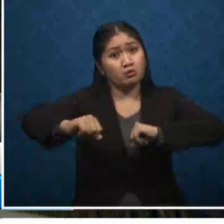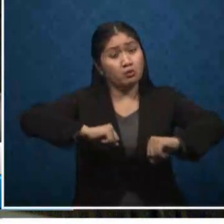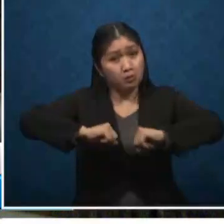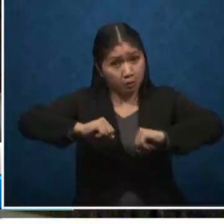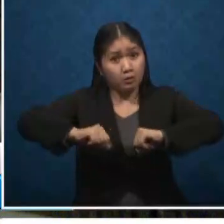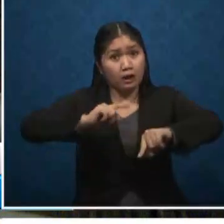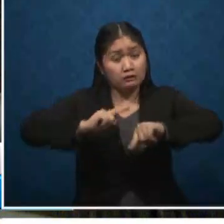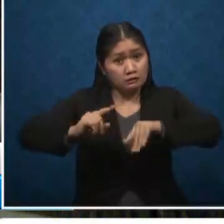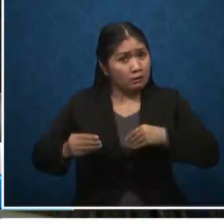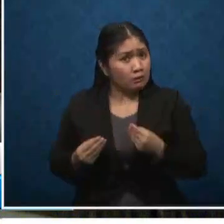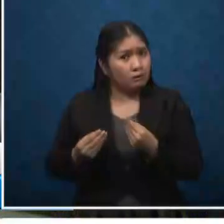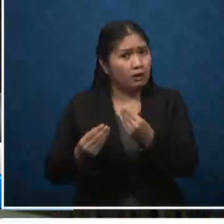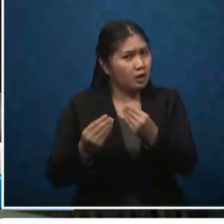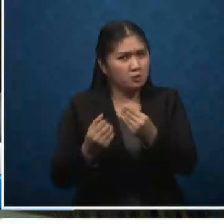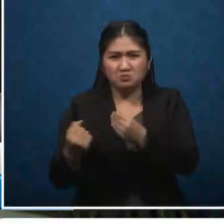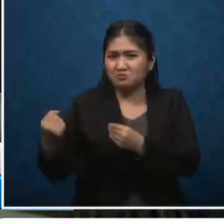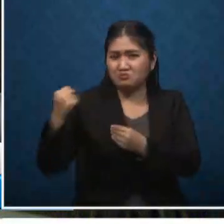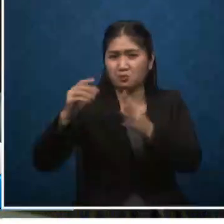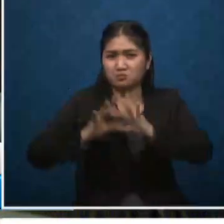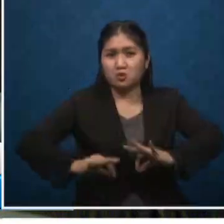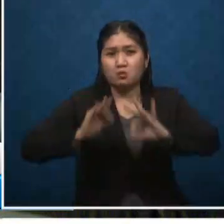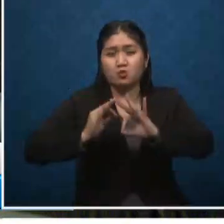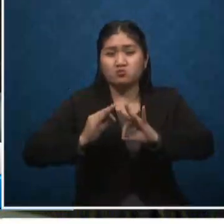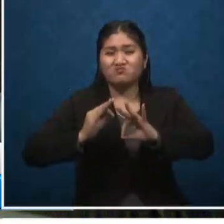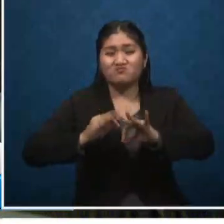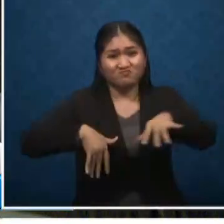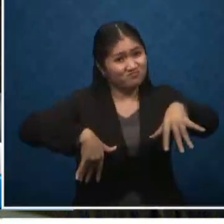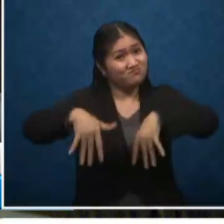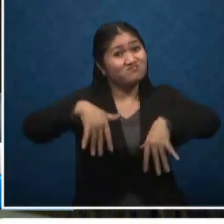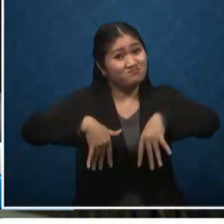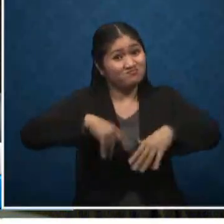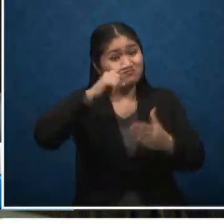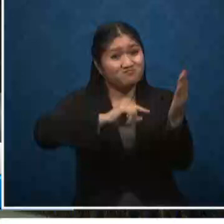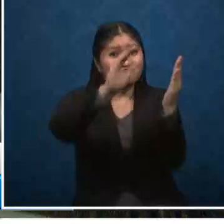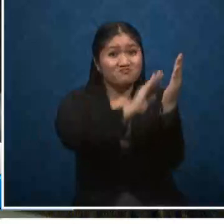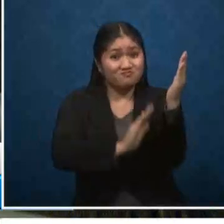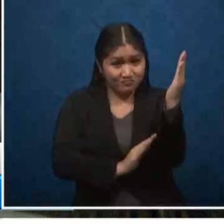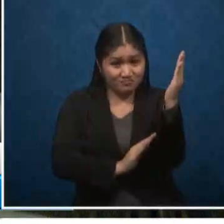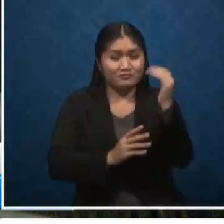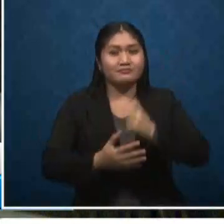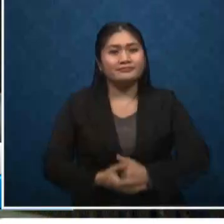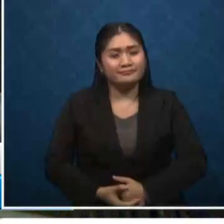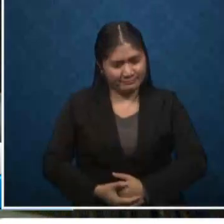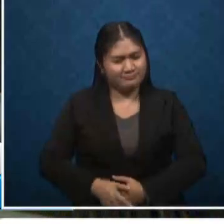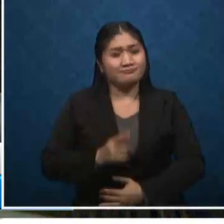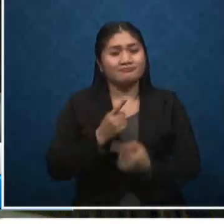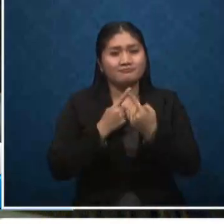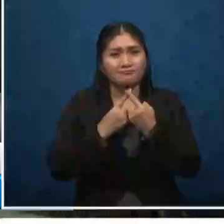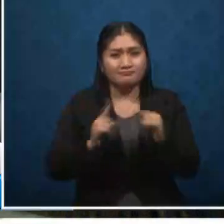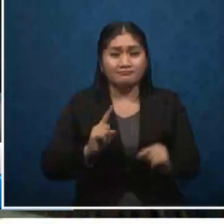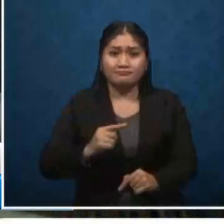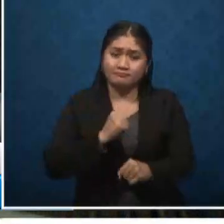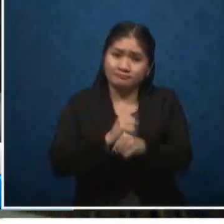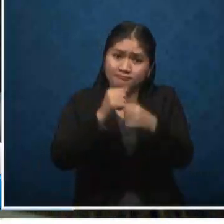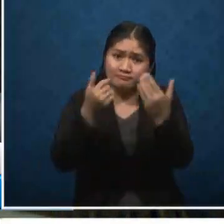นะเป็นกำลังสำคัญของบ้านเมืองนะฮะตรงนี้แหละครับแต่ผมก็อยากจะเน้นว่าทำอย่างไร